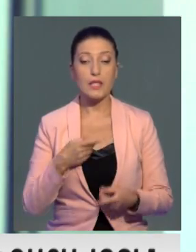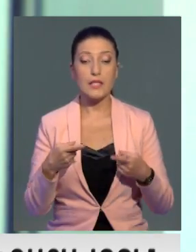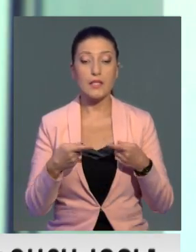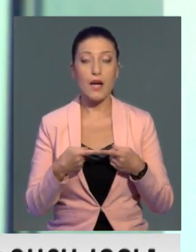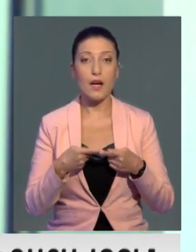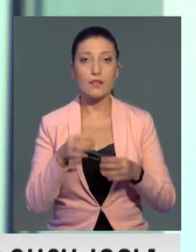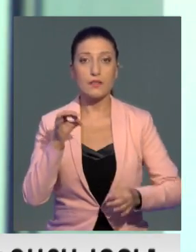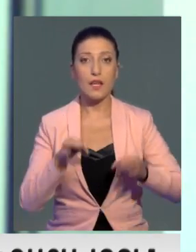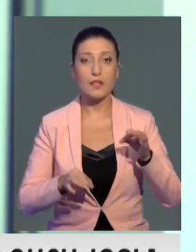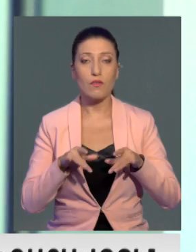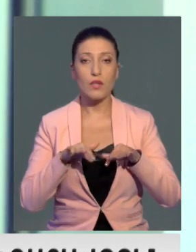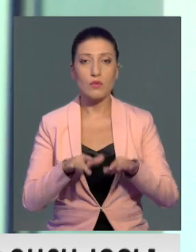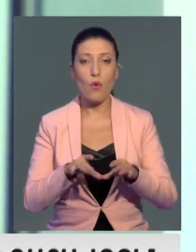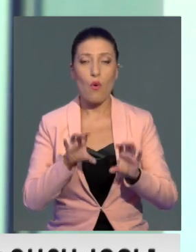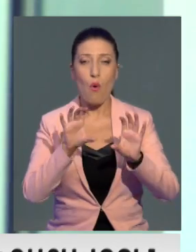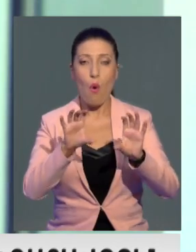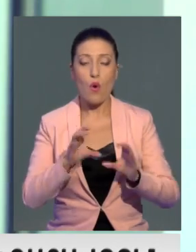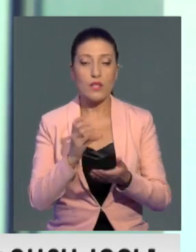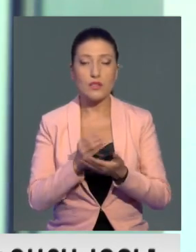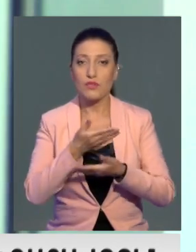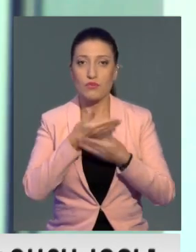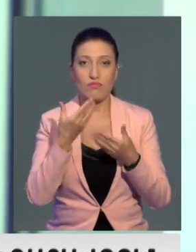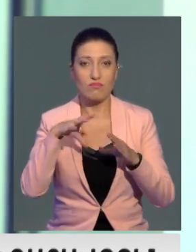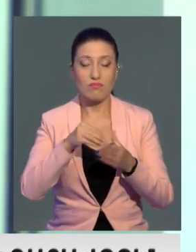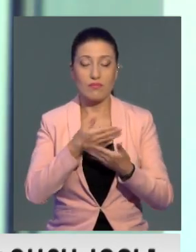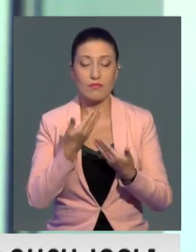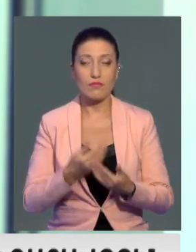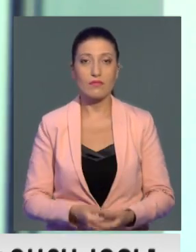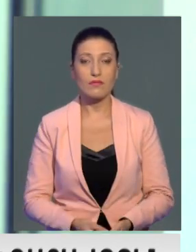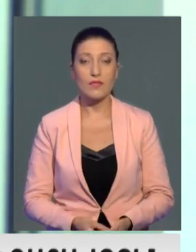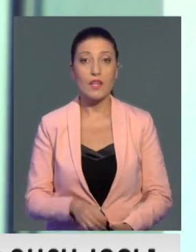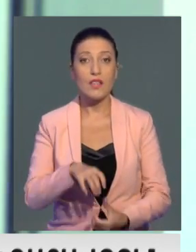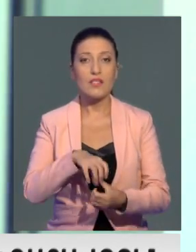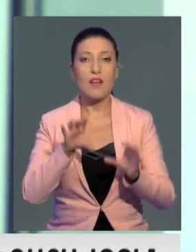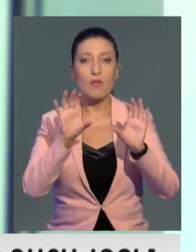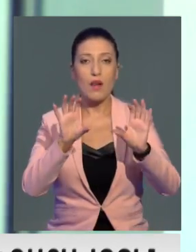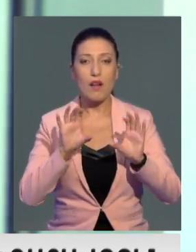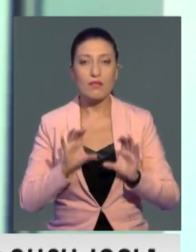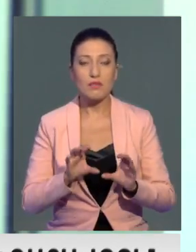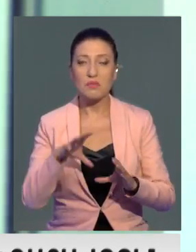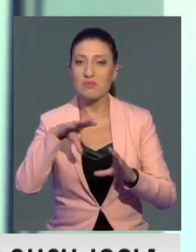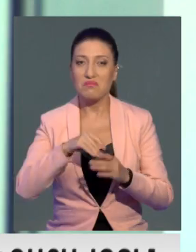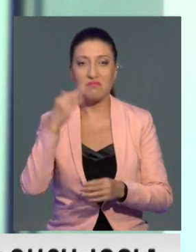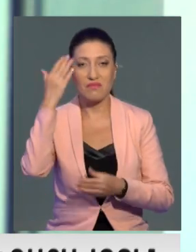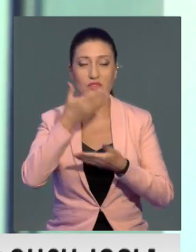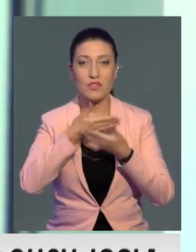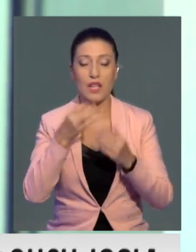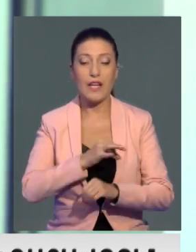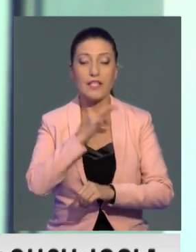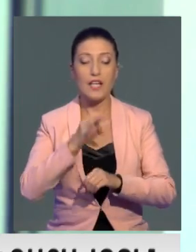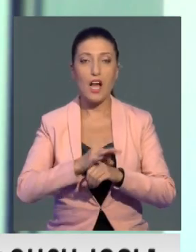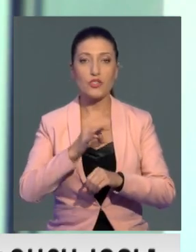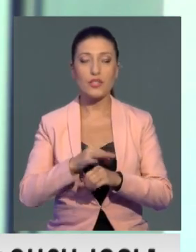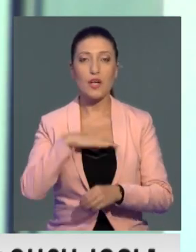դատավարության օրենսգիրքը չի նախատեսել։ Ավաղ սահմանադիրը ևս չի նախատեսել այդ երաշխիքները